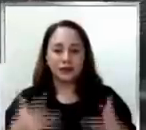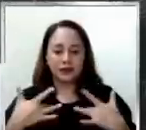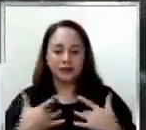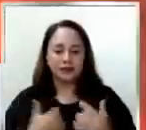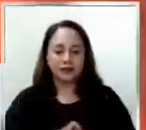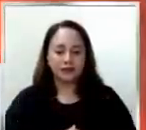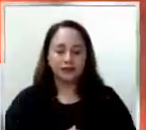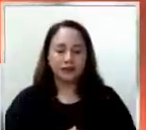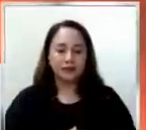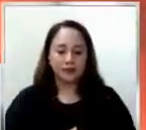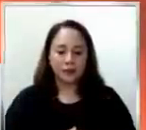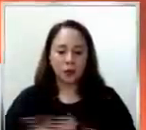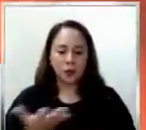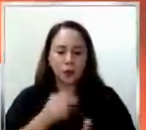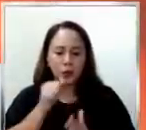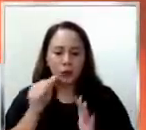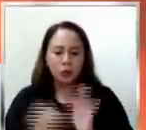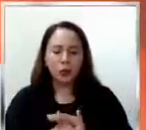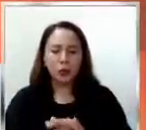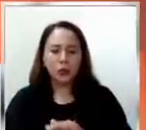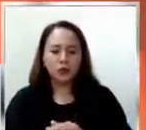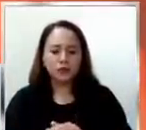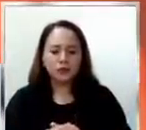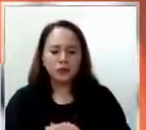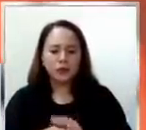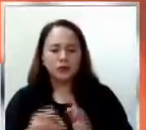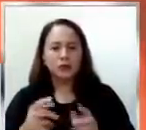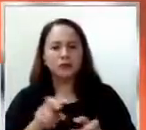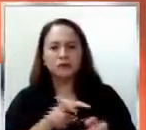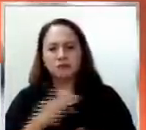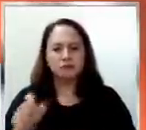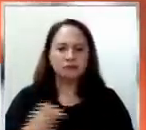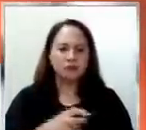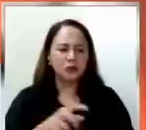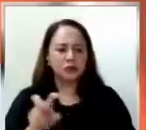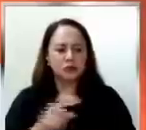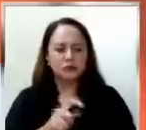nagtago, sir? Well, lipat-lipat lang po. Saan kayo